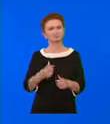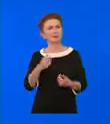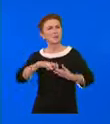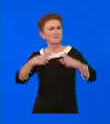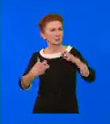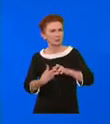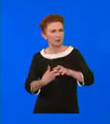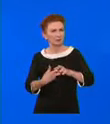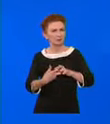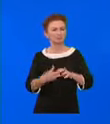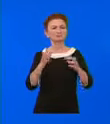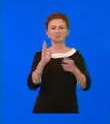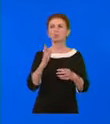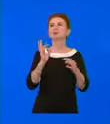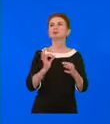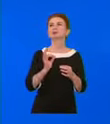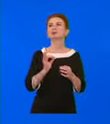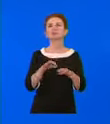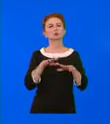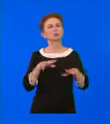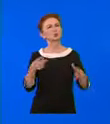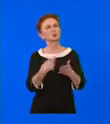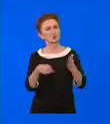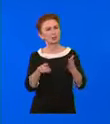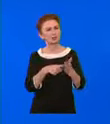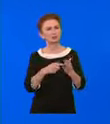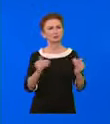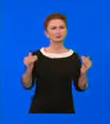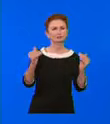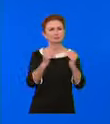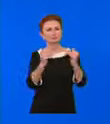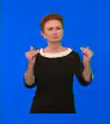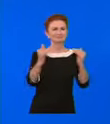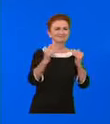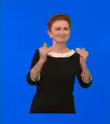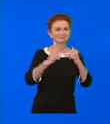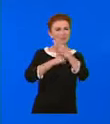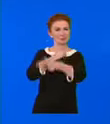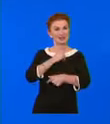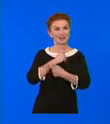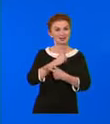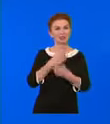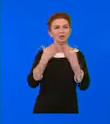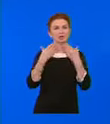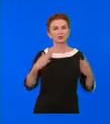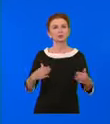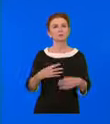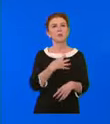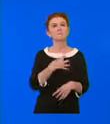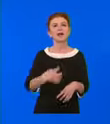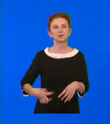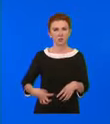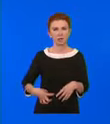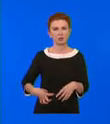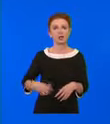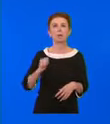i tutaj będziemy na pewno jeszcze nie raz dostosowywać tarcze. Bardzo dziękuję pani marszałek, wszystkim posłom i wszystkim senatorom